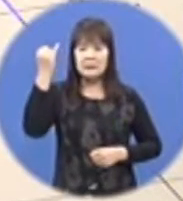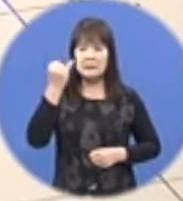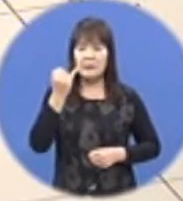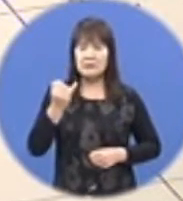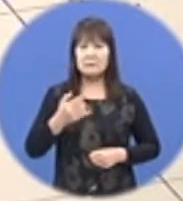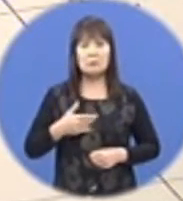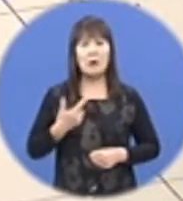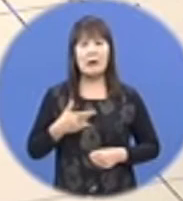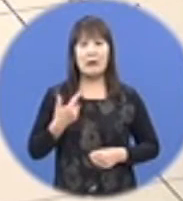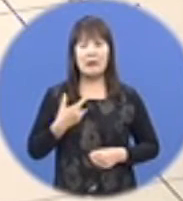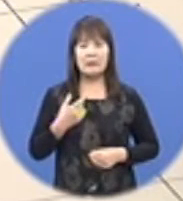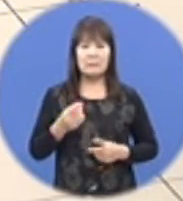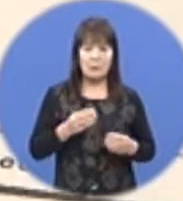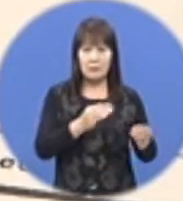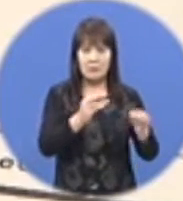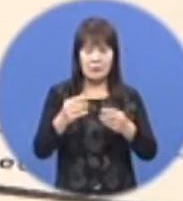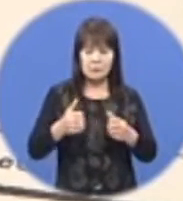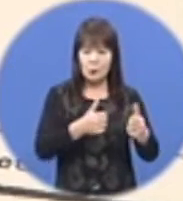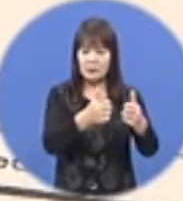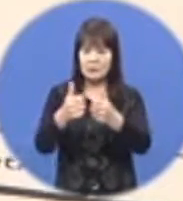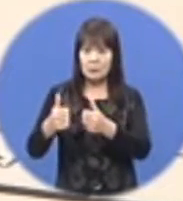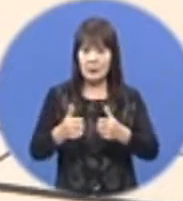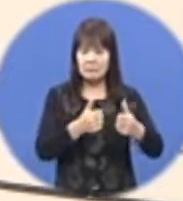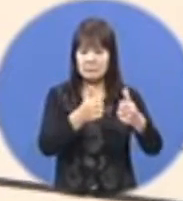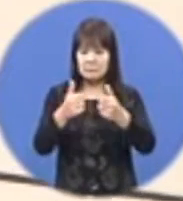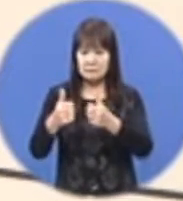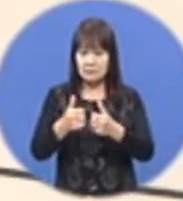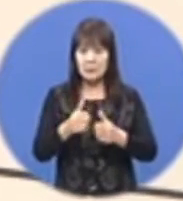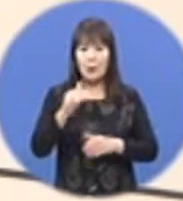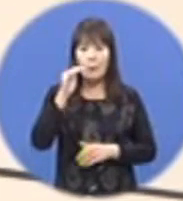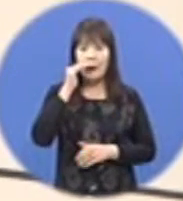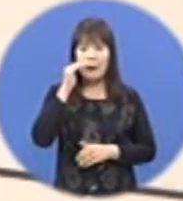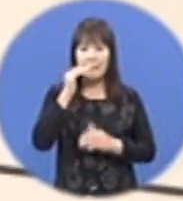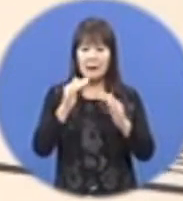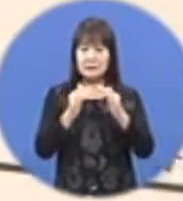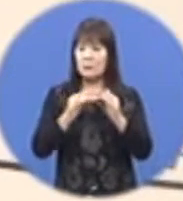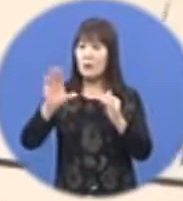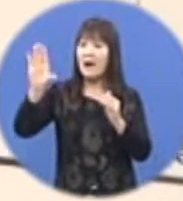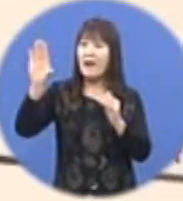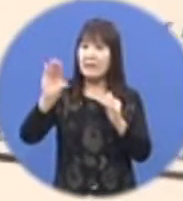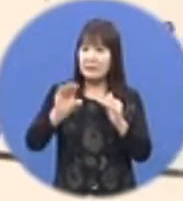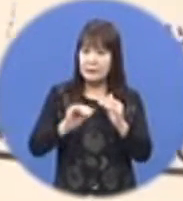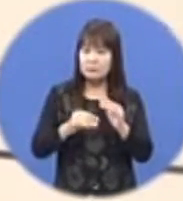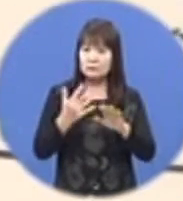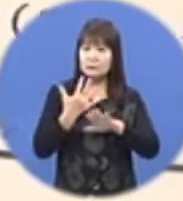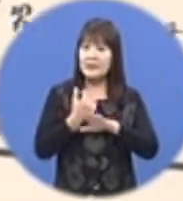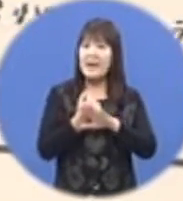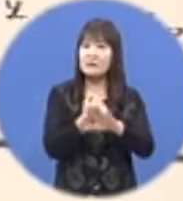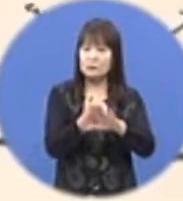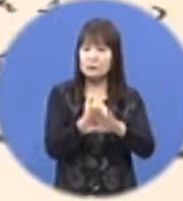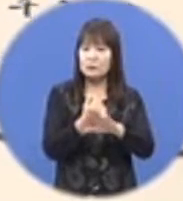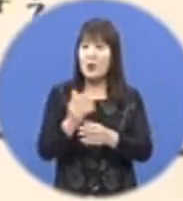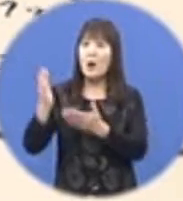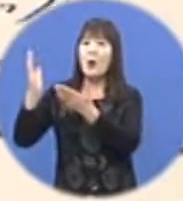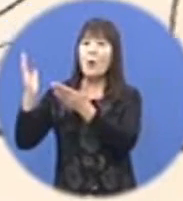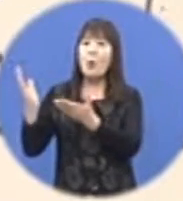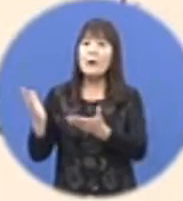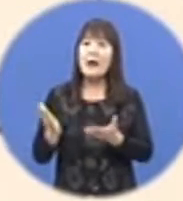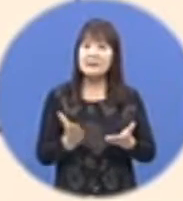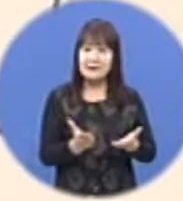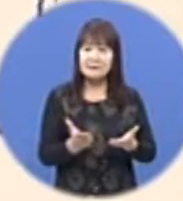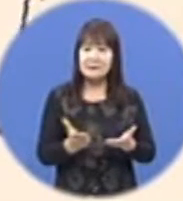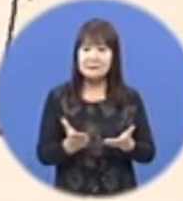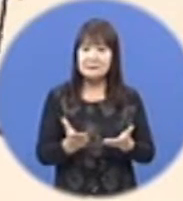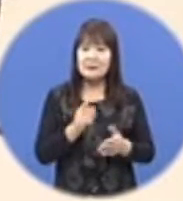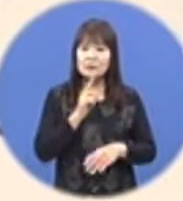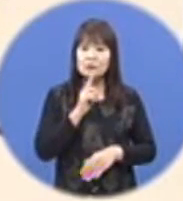ーたちと話することによって、帰ってくる定住お家なんで、そこら辺から、お帰りなさいっていうのがあったかく